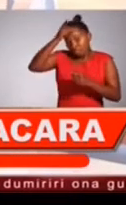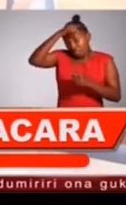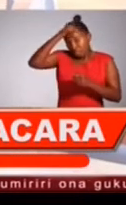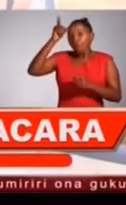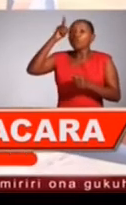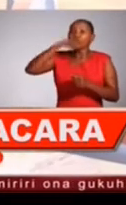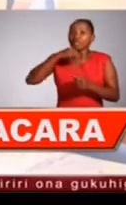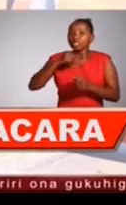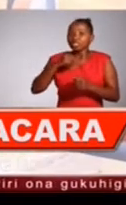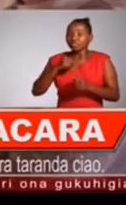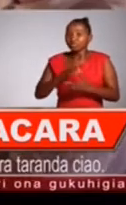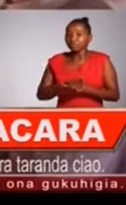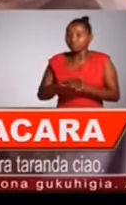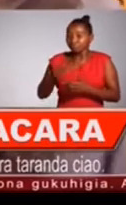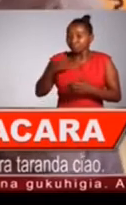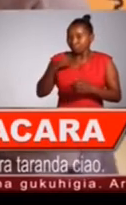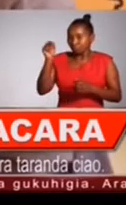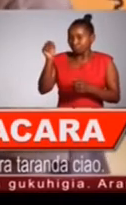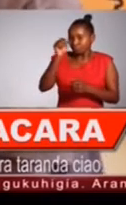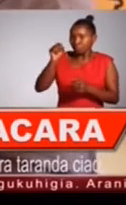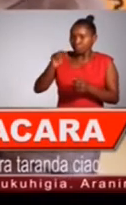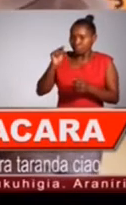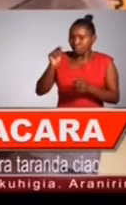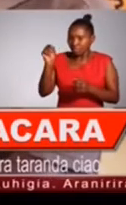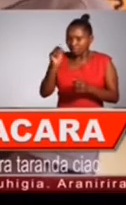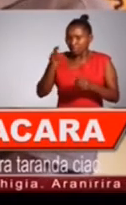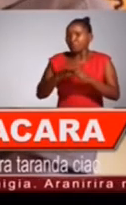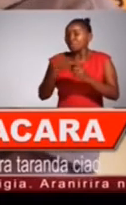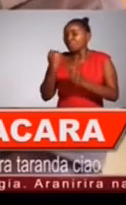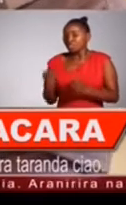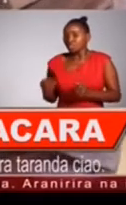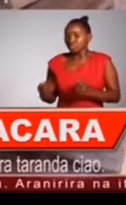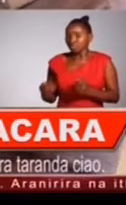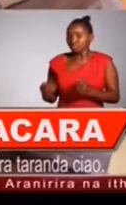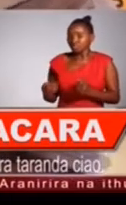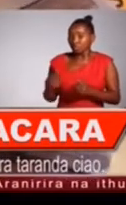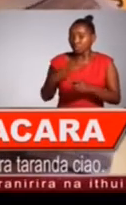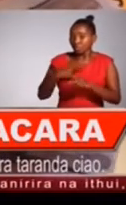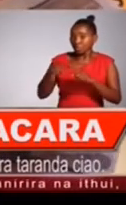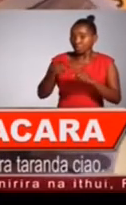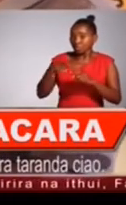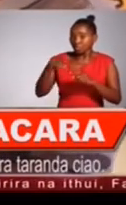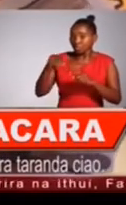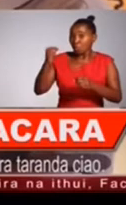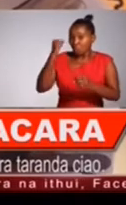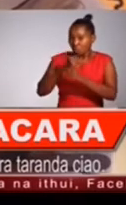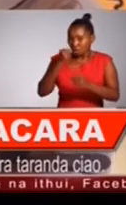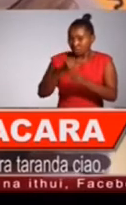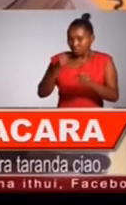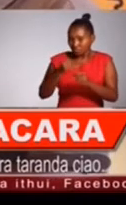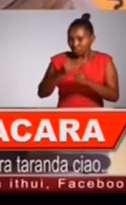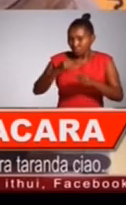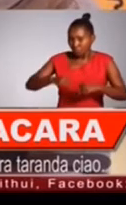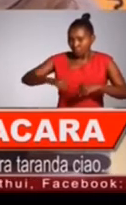Finance, jiyo BIFA Kama artist nime kuwa ni kuchora atangu kio mdogo, but professionally niko